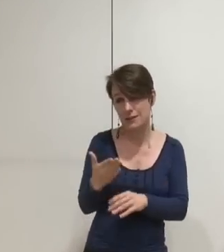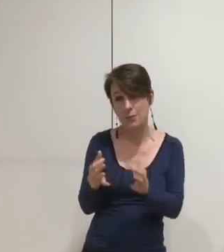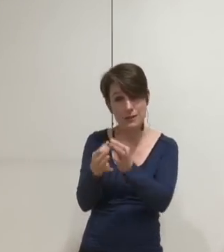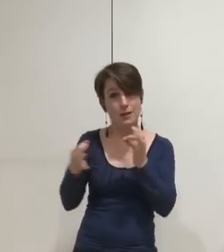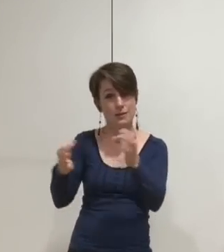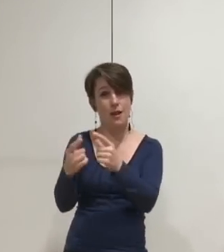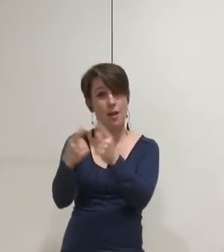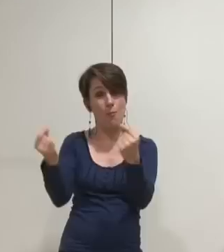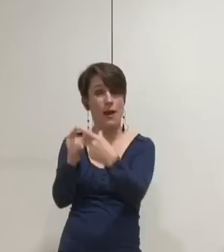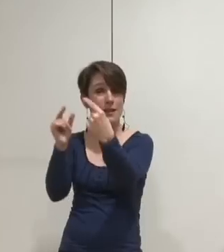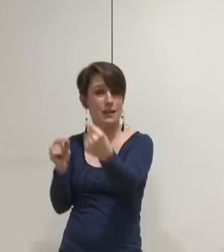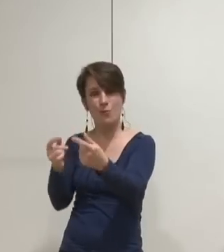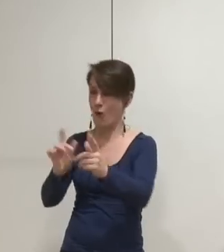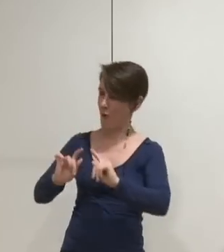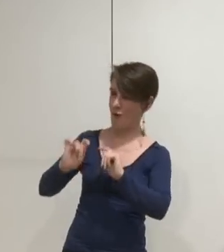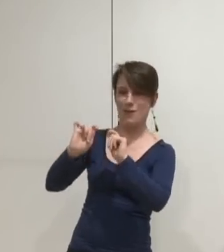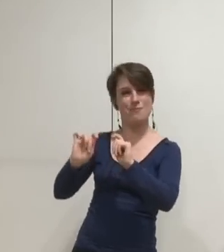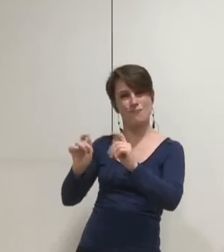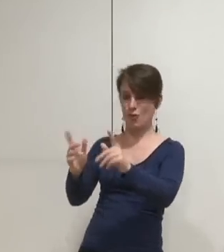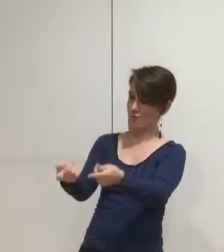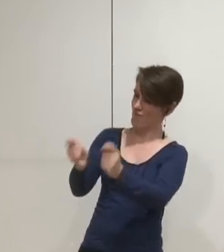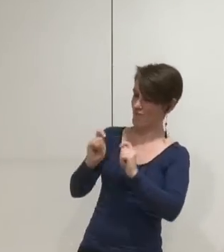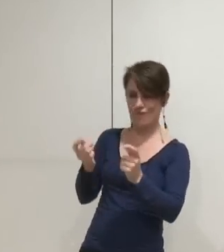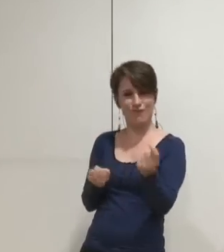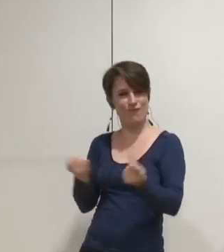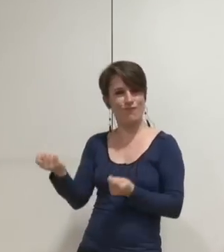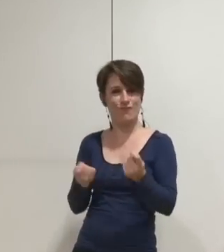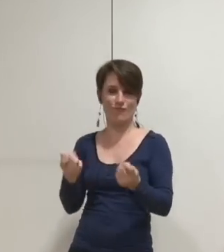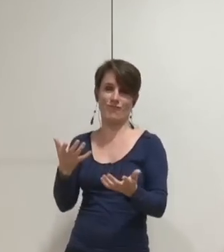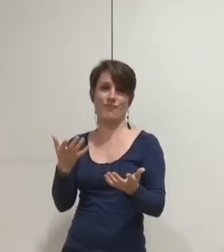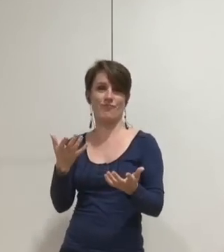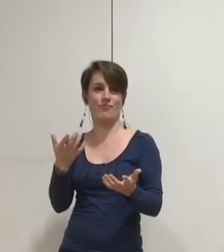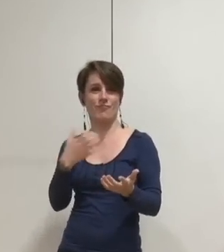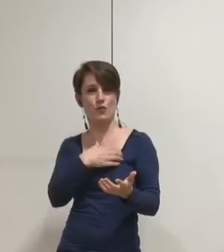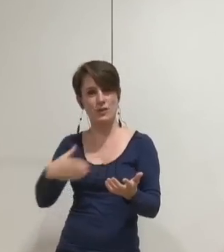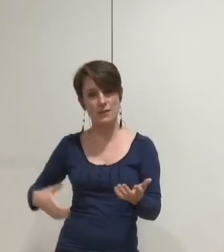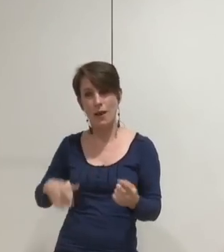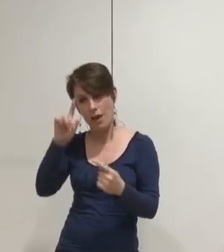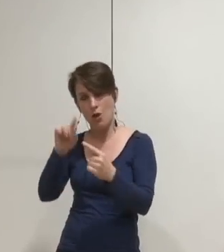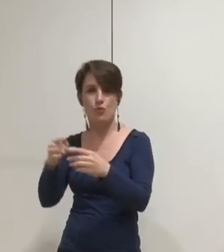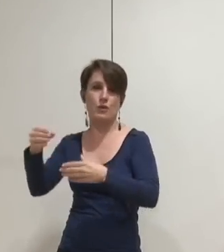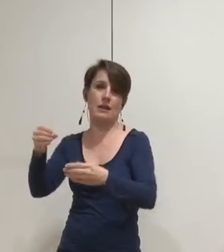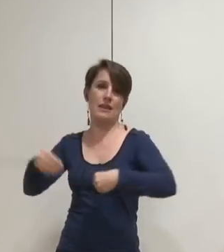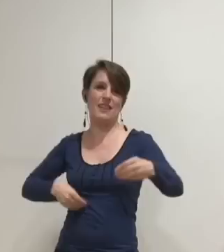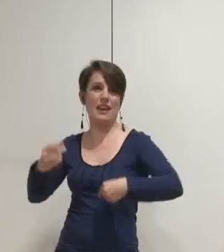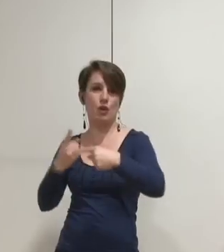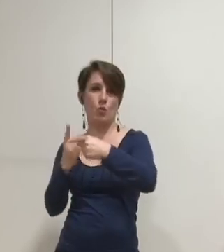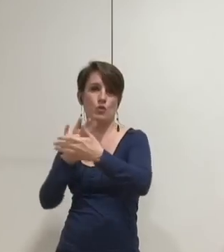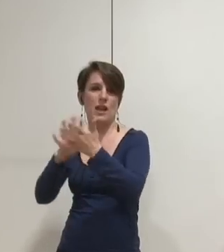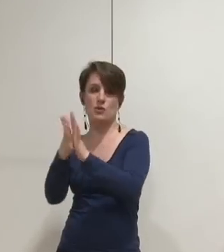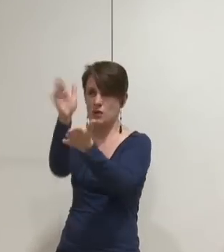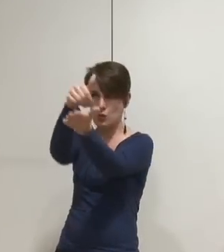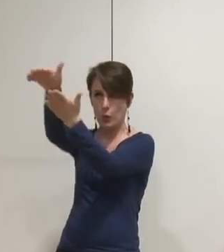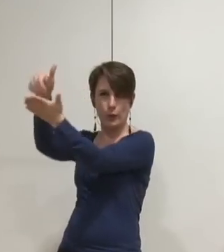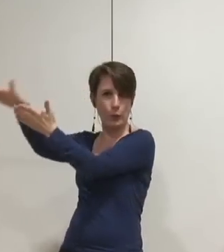équipement pour mettre fin à l'activité de l'association du directeur du Palais des Sports et de l'association en elle-même au bout du